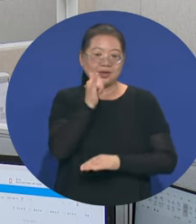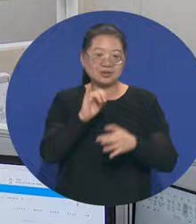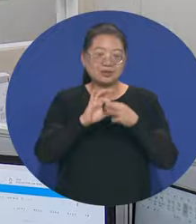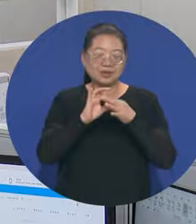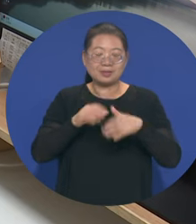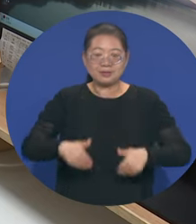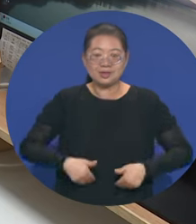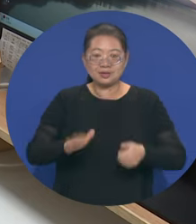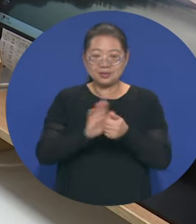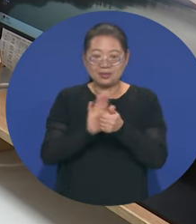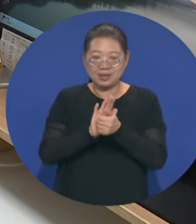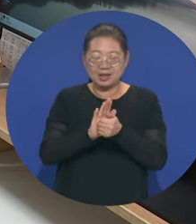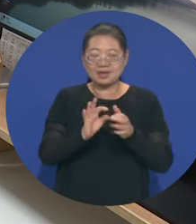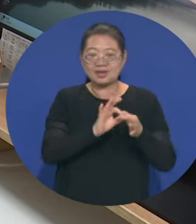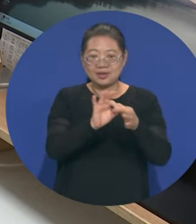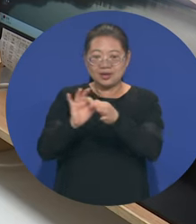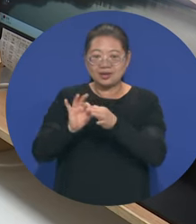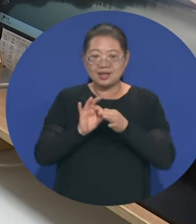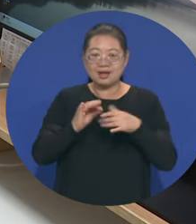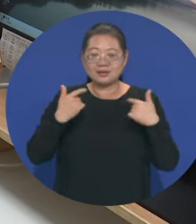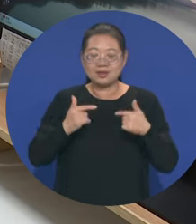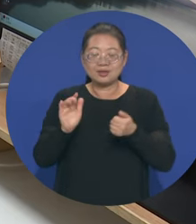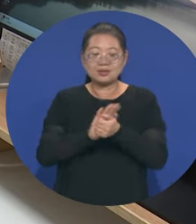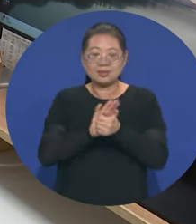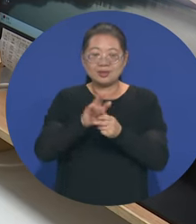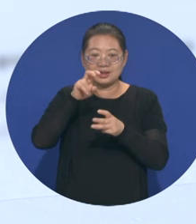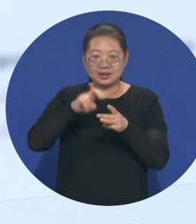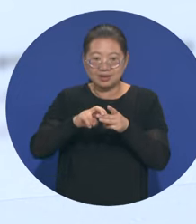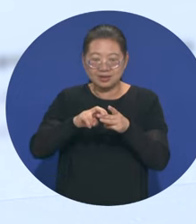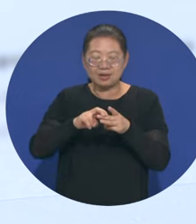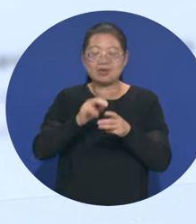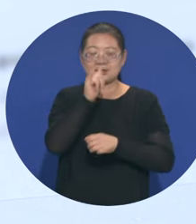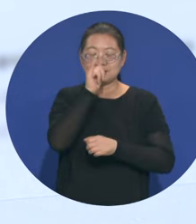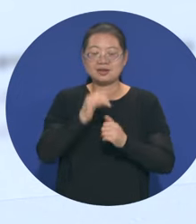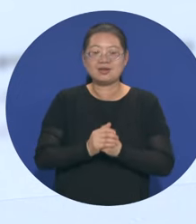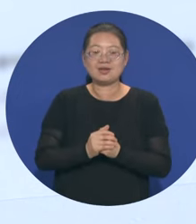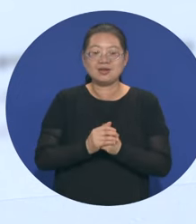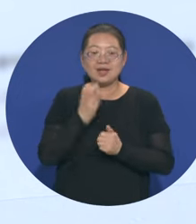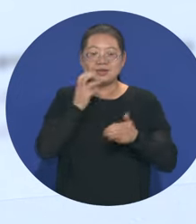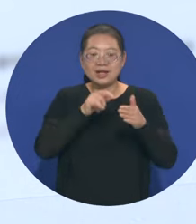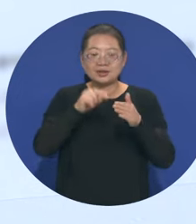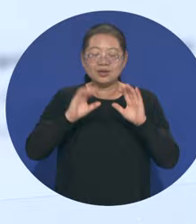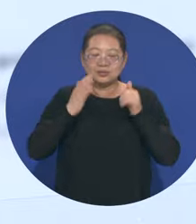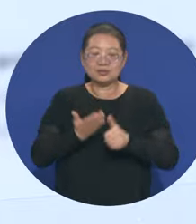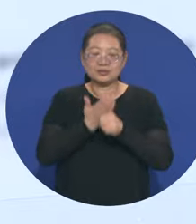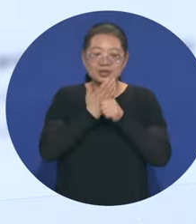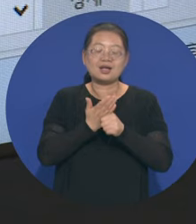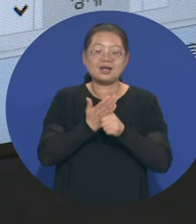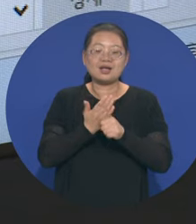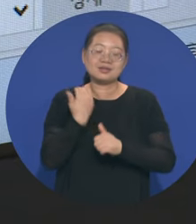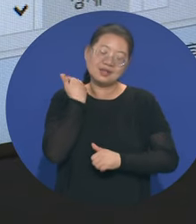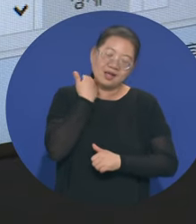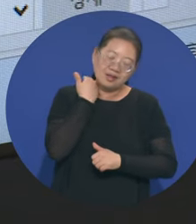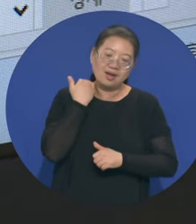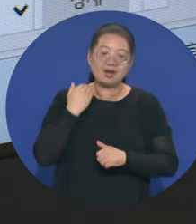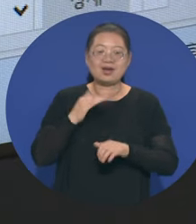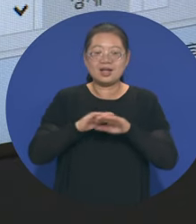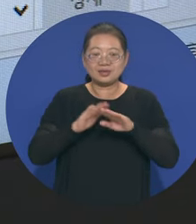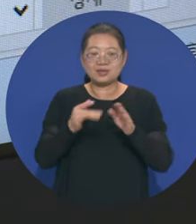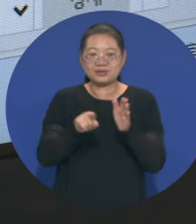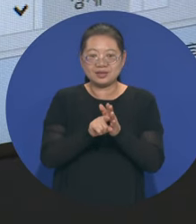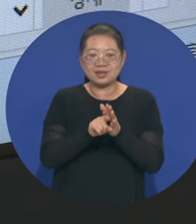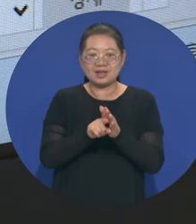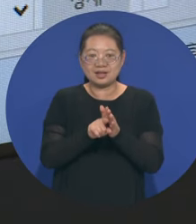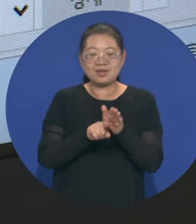전화 한 통으로 필요한 돌봄 서비스를 연계해주는 언제나 돌봄센터를 운영하는 등 도내 육아 양육 사각지대 해소를 위해